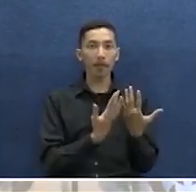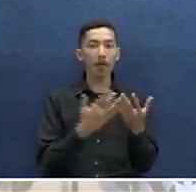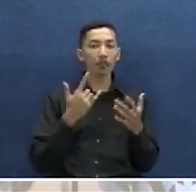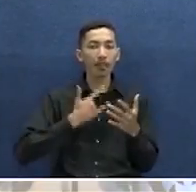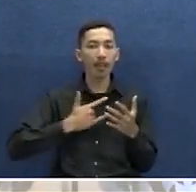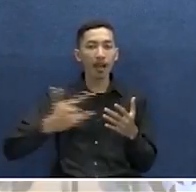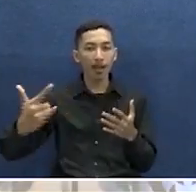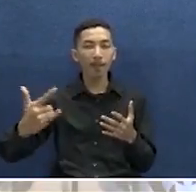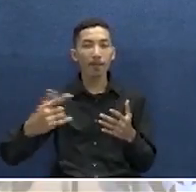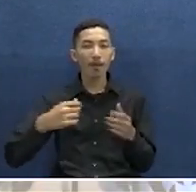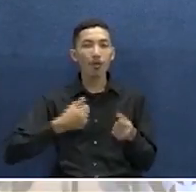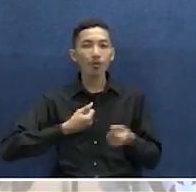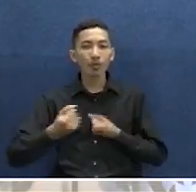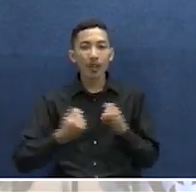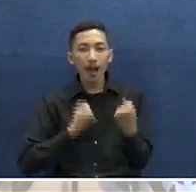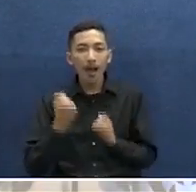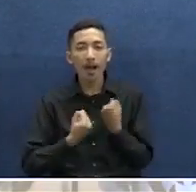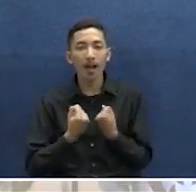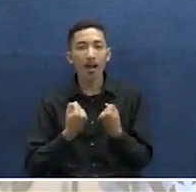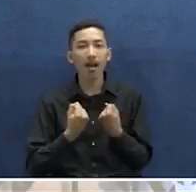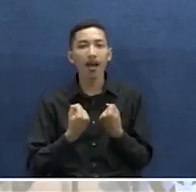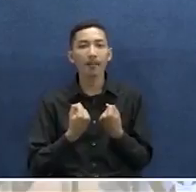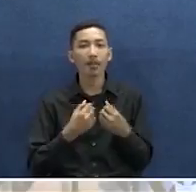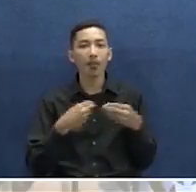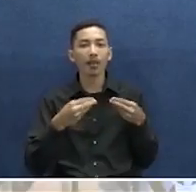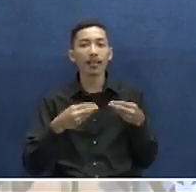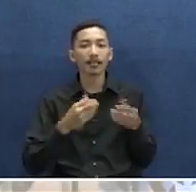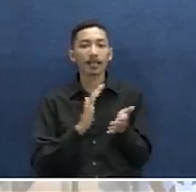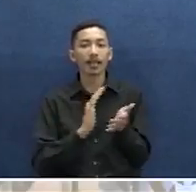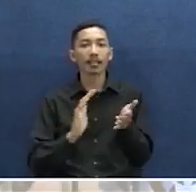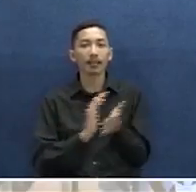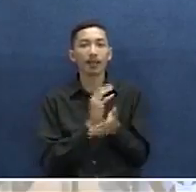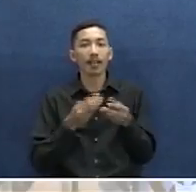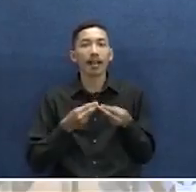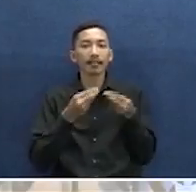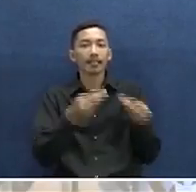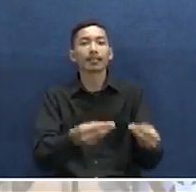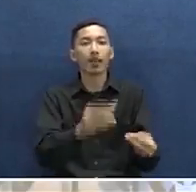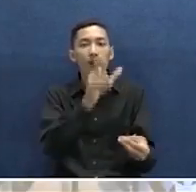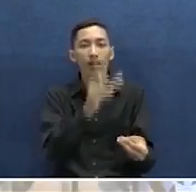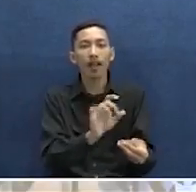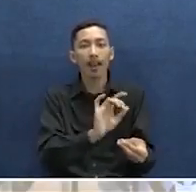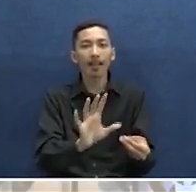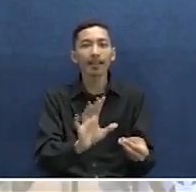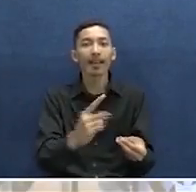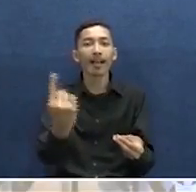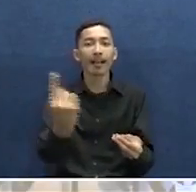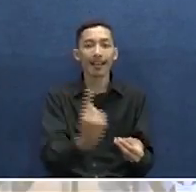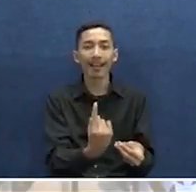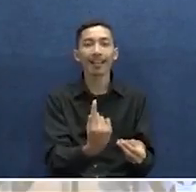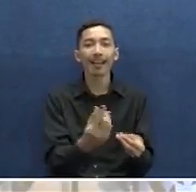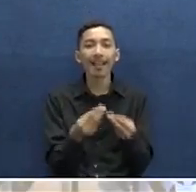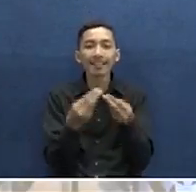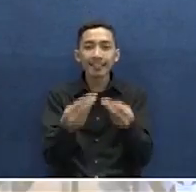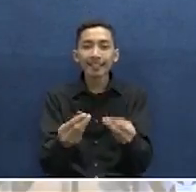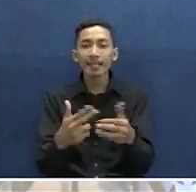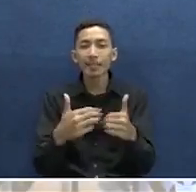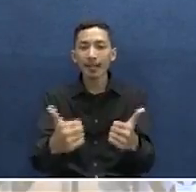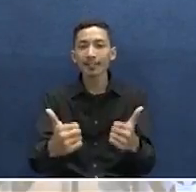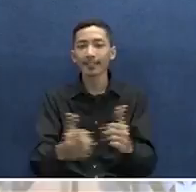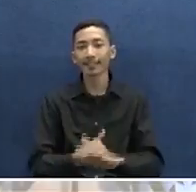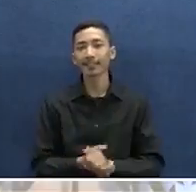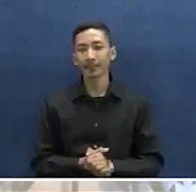usahakan kita juga punya tanggung jawab moral sosial terhadap siapa tanda orang lain kalau saya apapun yang terjadi